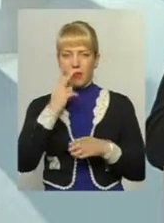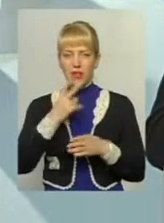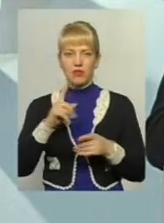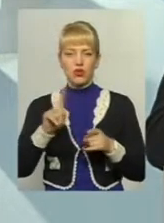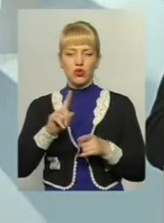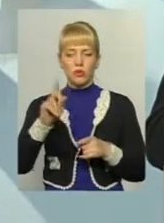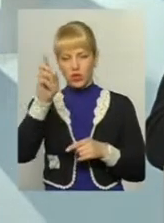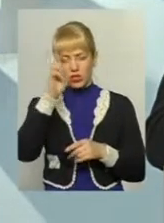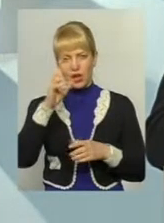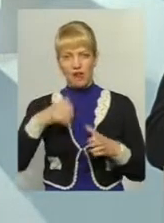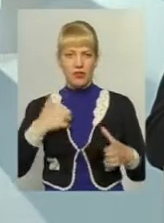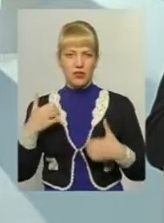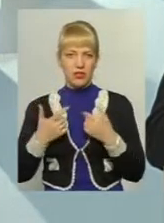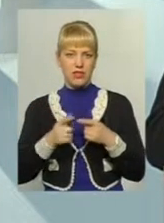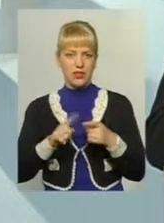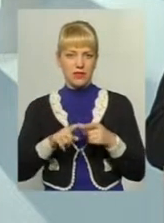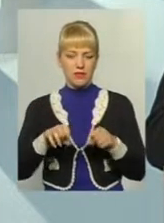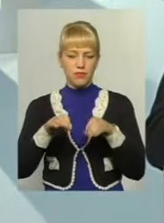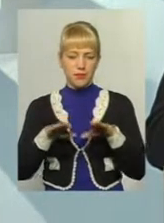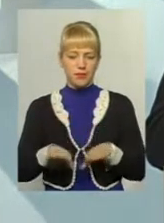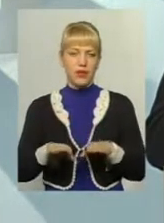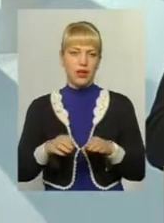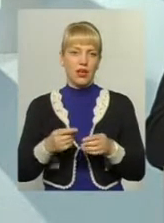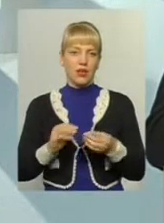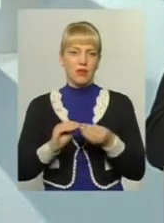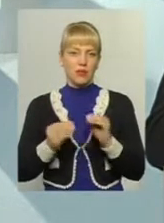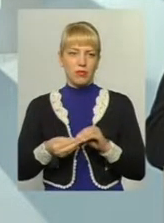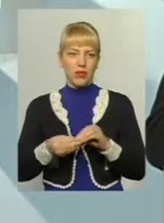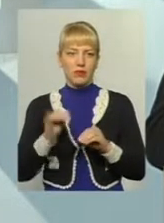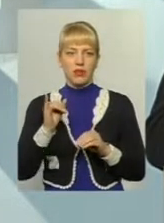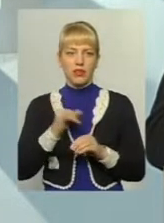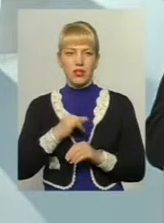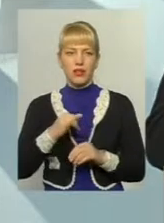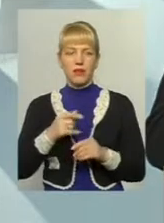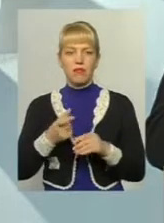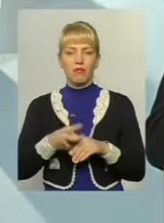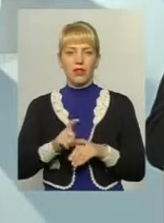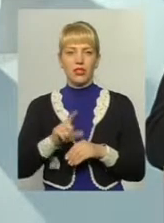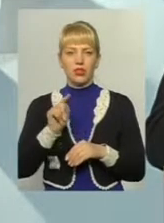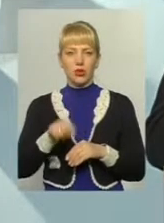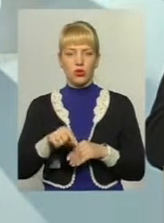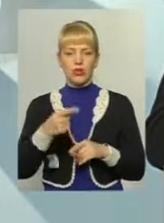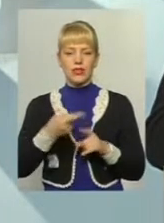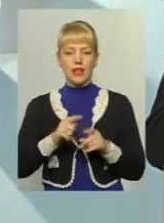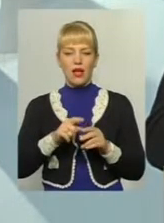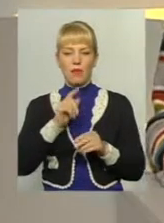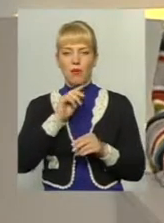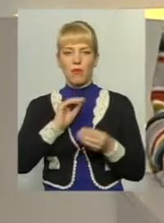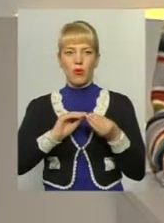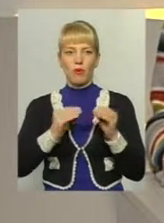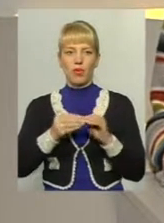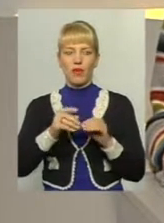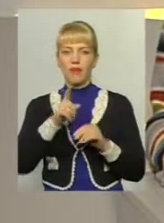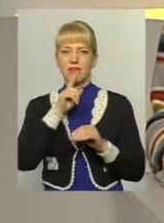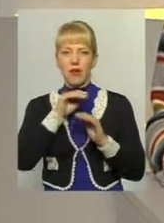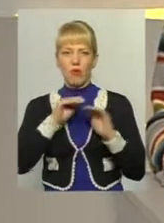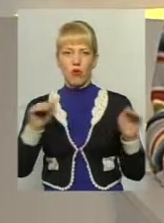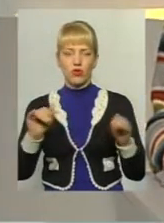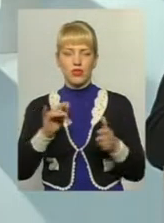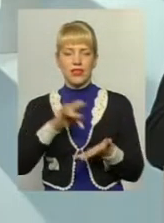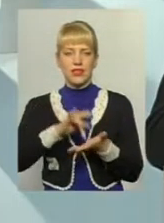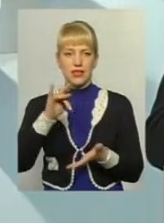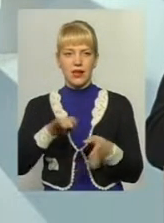80 тисяч в місяць ми маємо заборгованість по відшкодуванню субсидій і пільг з боку держави. Ось це основна кричуща проблема.